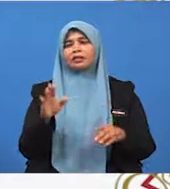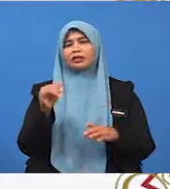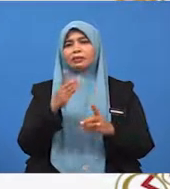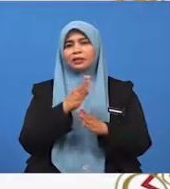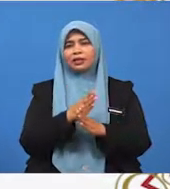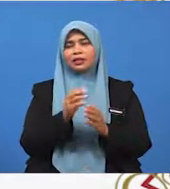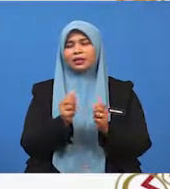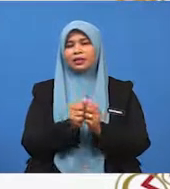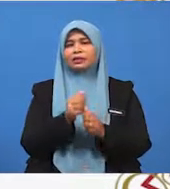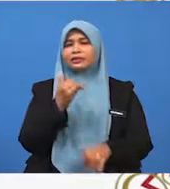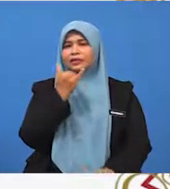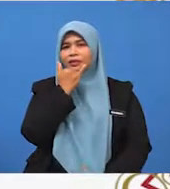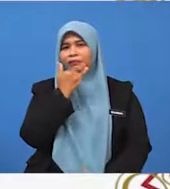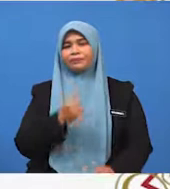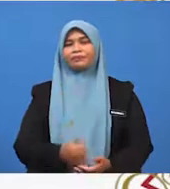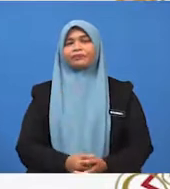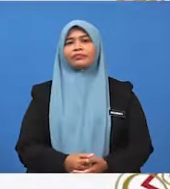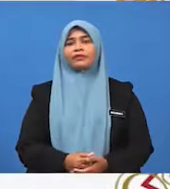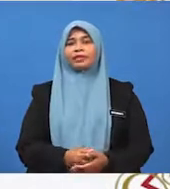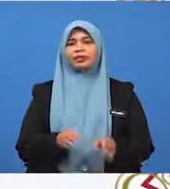perbezaan antara yang hak dan yang batil.